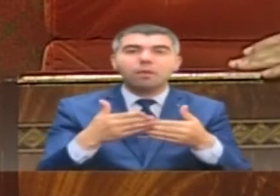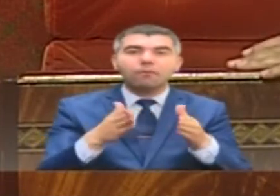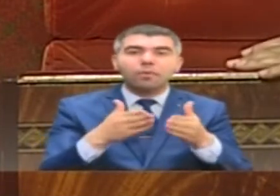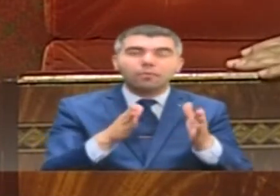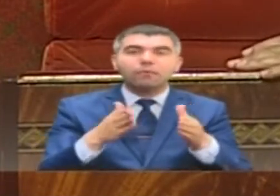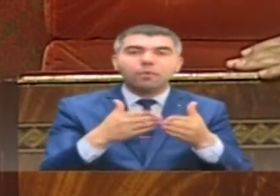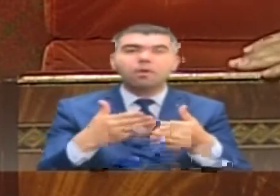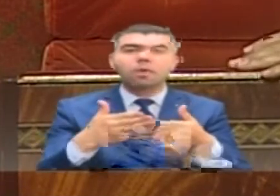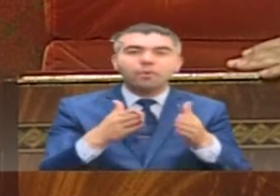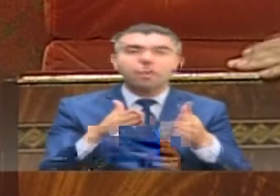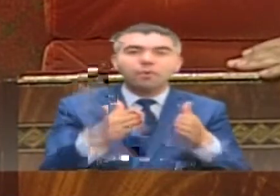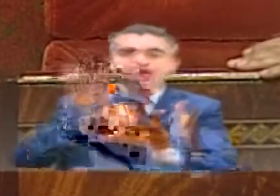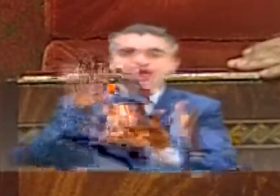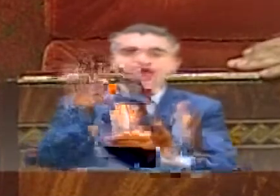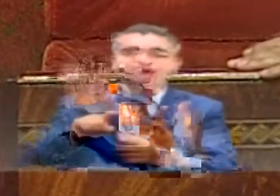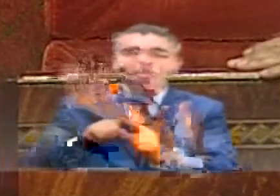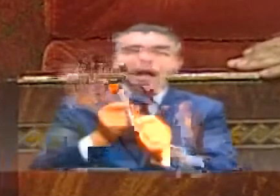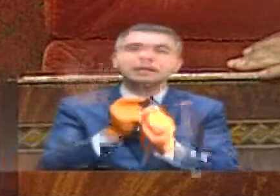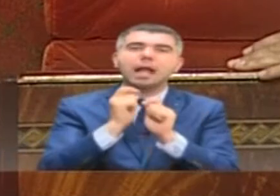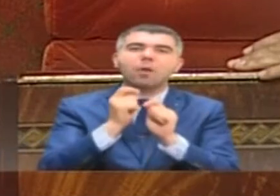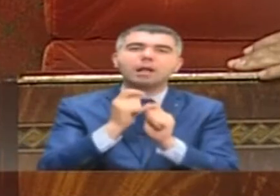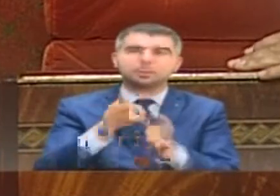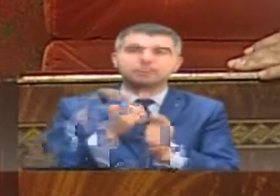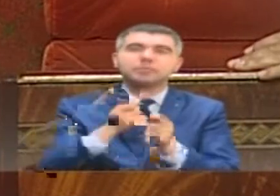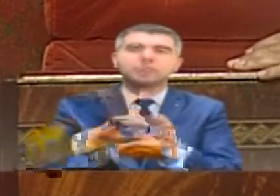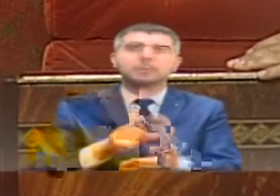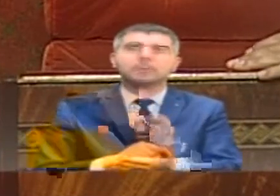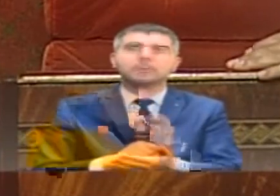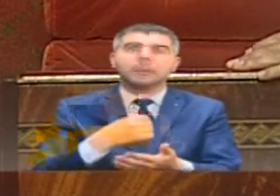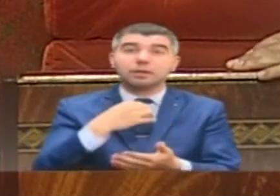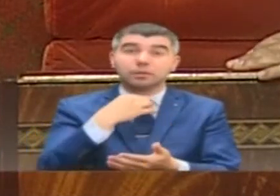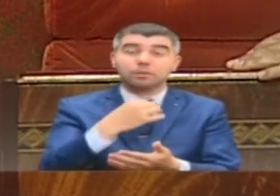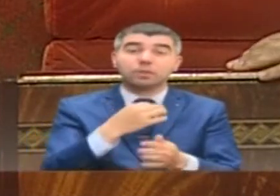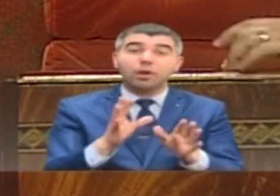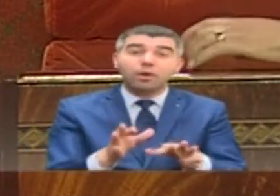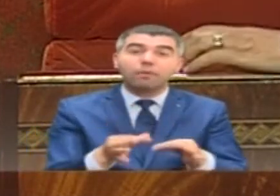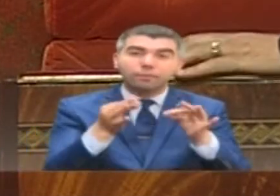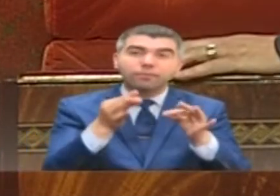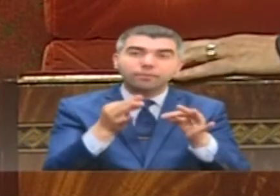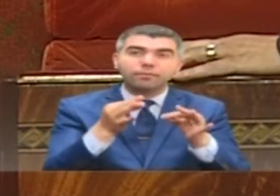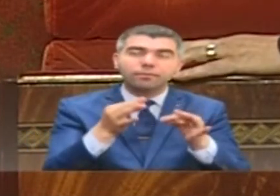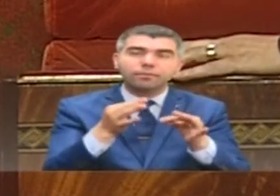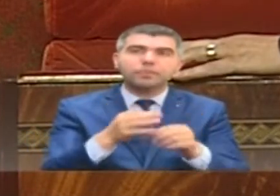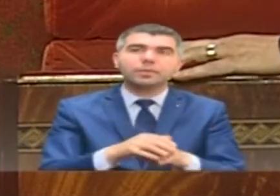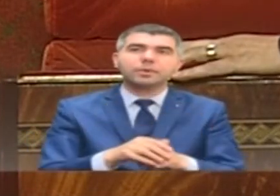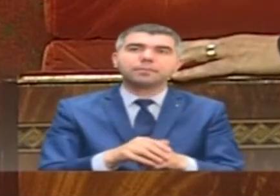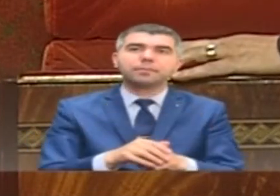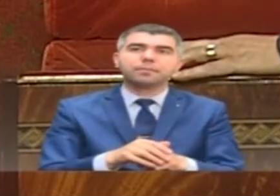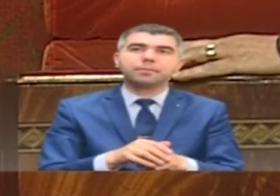التخصصات بتونات اللي يمكن نزودكم بها السيد نائب محترم. أولا هناك كلفة